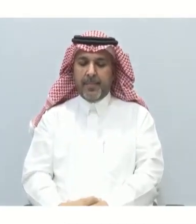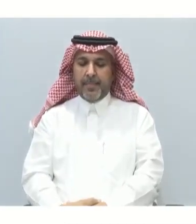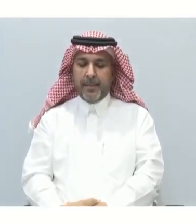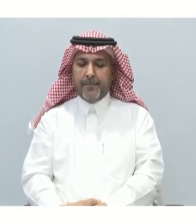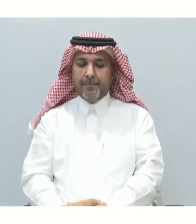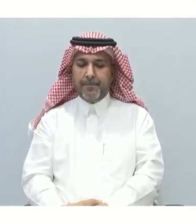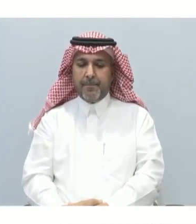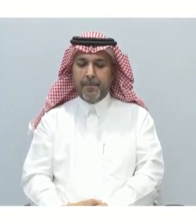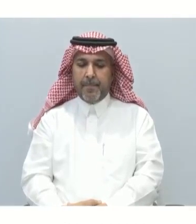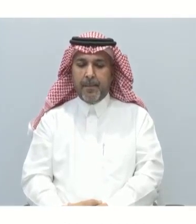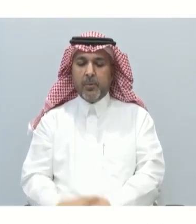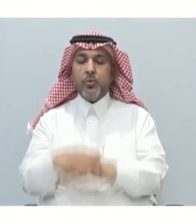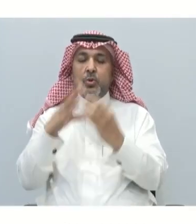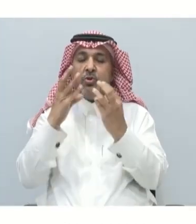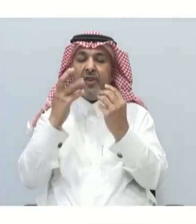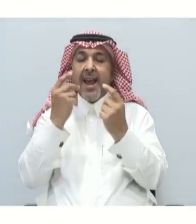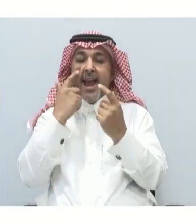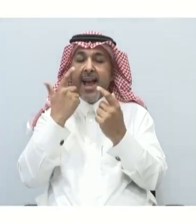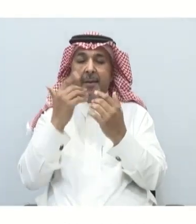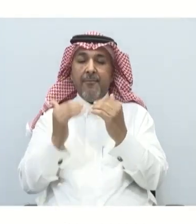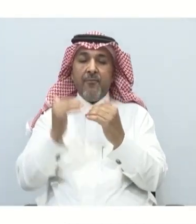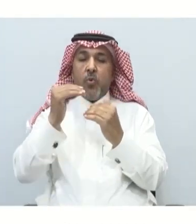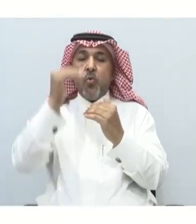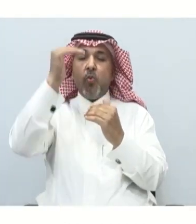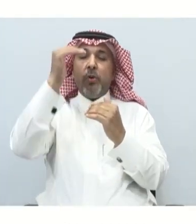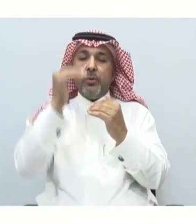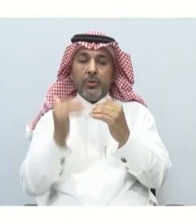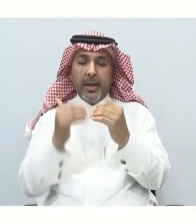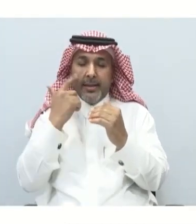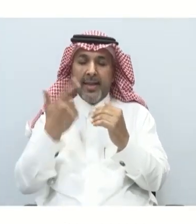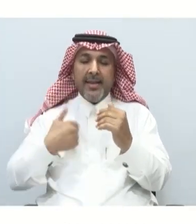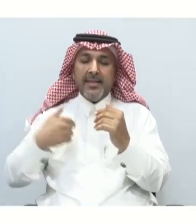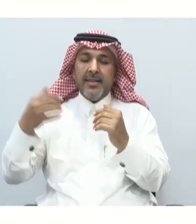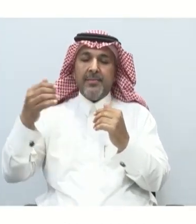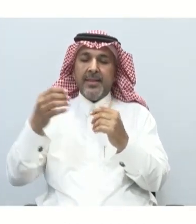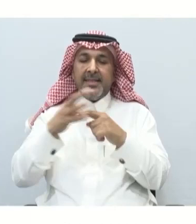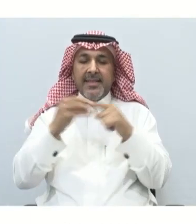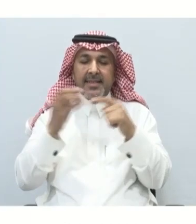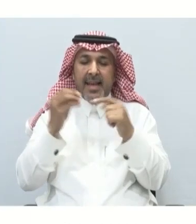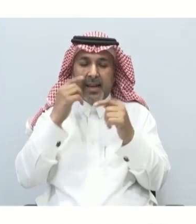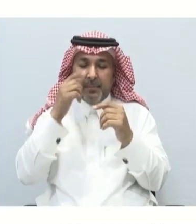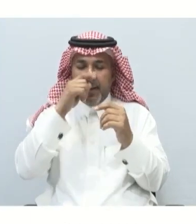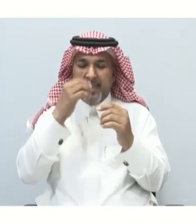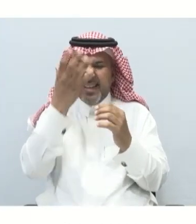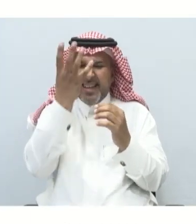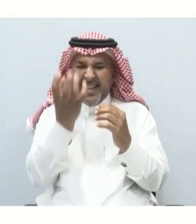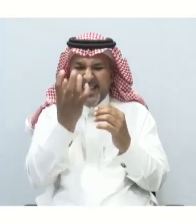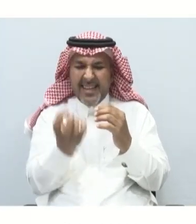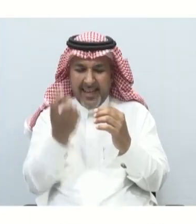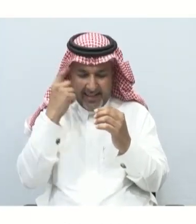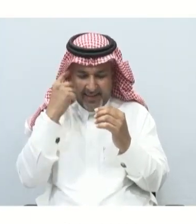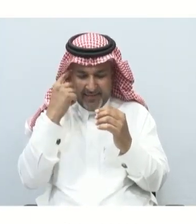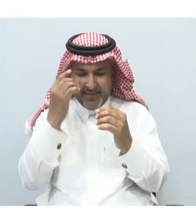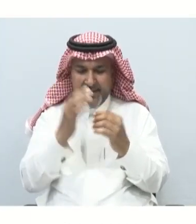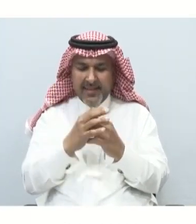وبعدين اشوف والله كم التاثير اللي راح يصير وكذلك معامل الانحدار السالب يعني لكل زياده في وحده هناك انخفاض فبالتالي